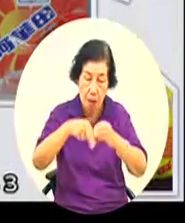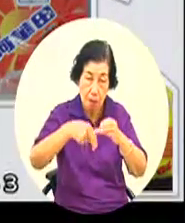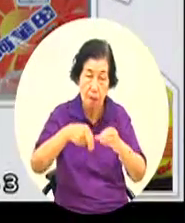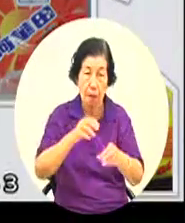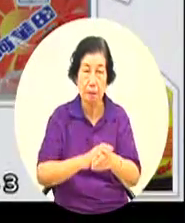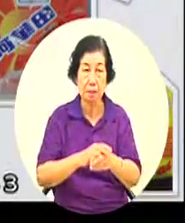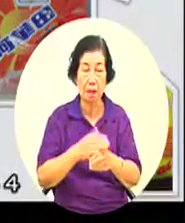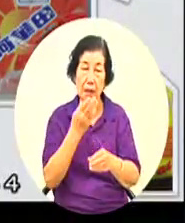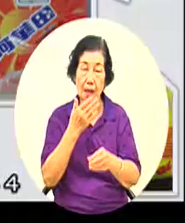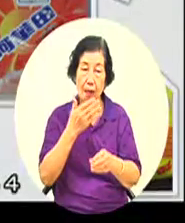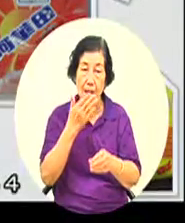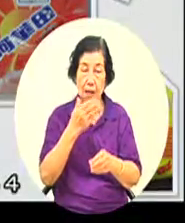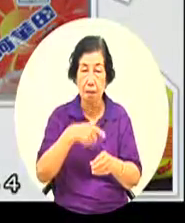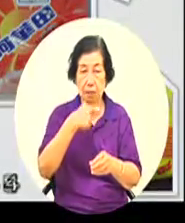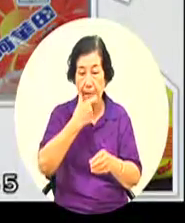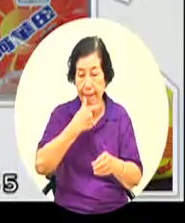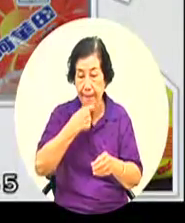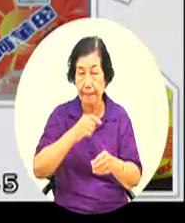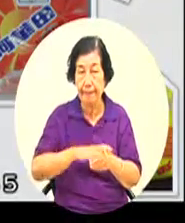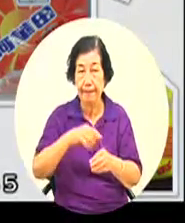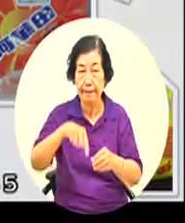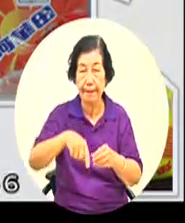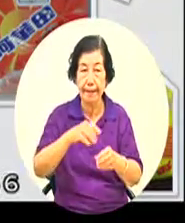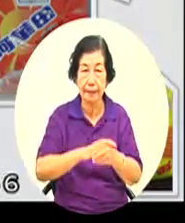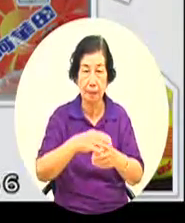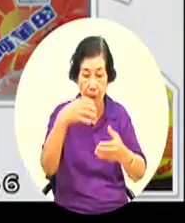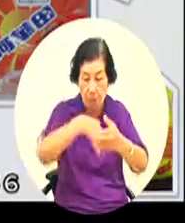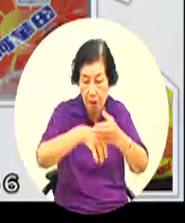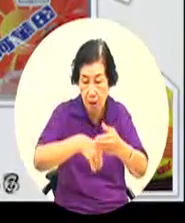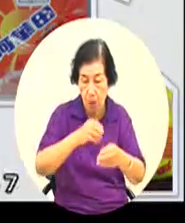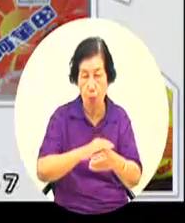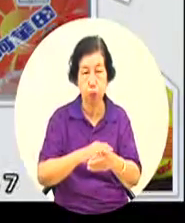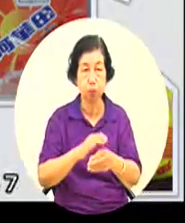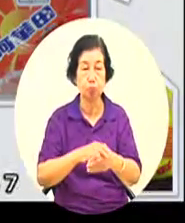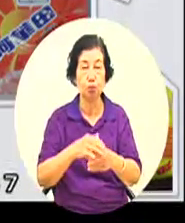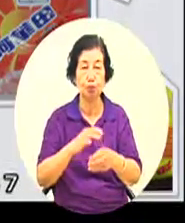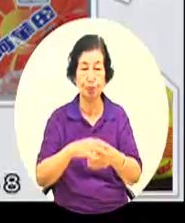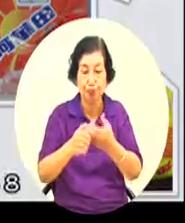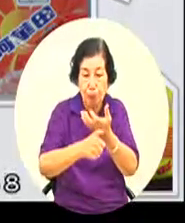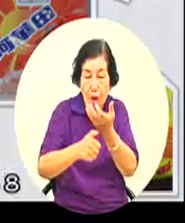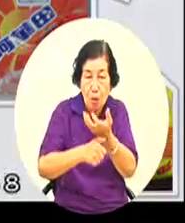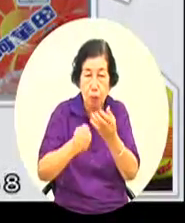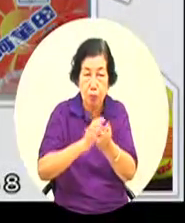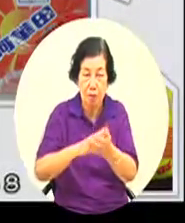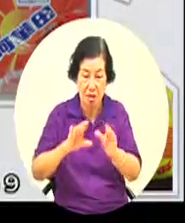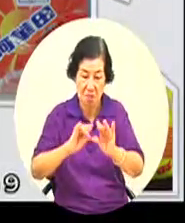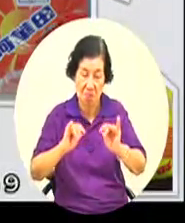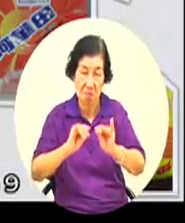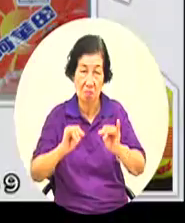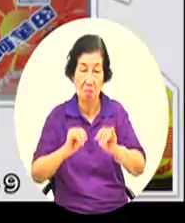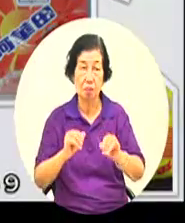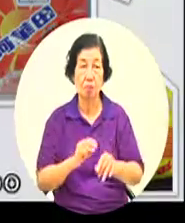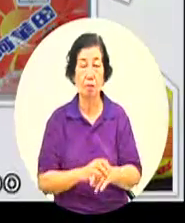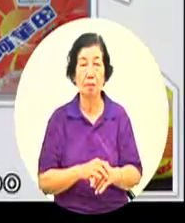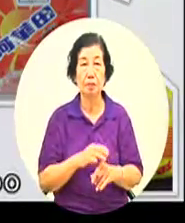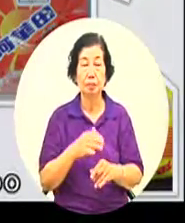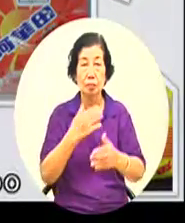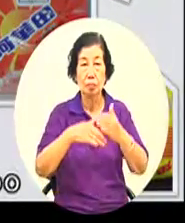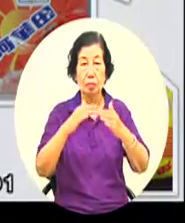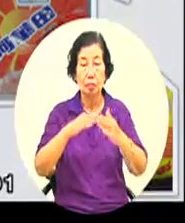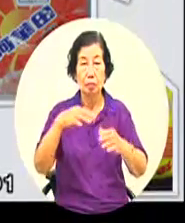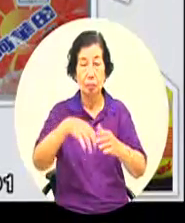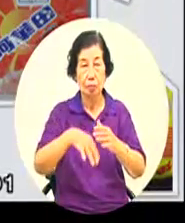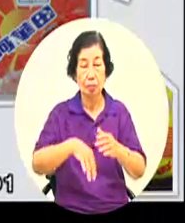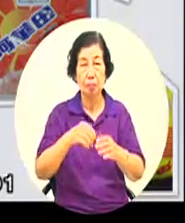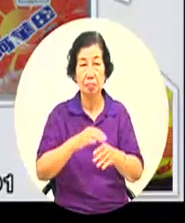面隐藏的都是毒粉。所以呢，在校园里面，我们看到的这些东西，变成